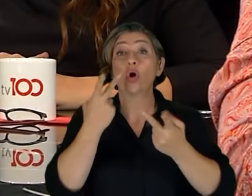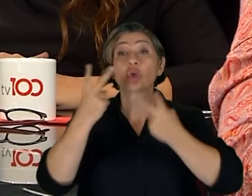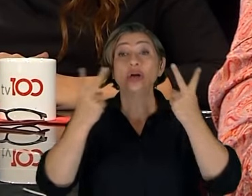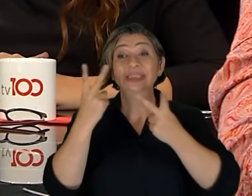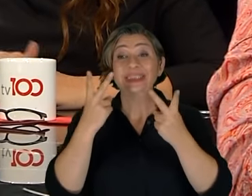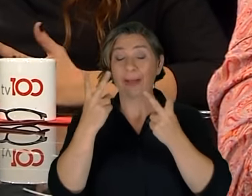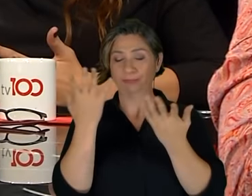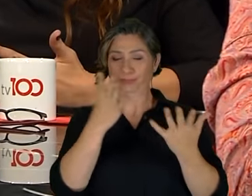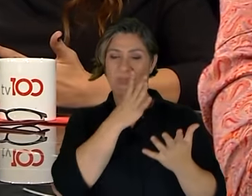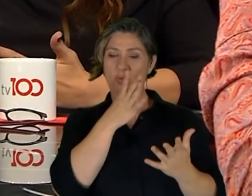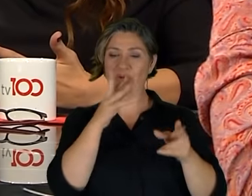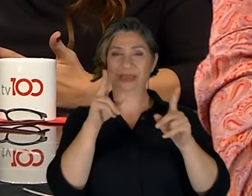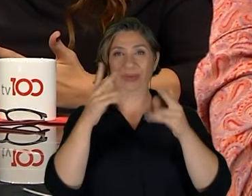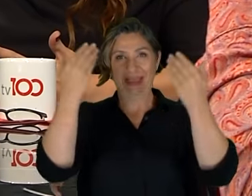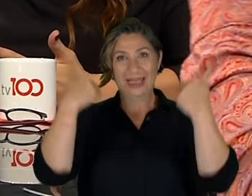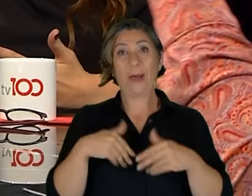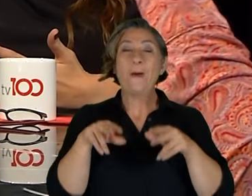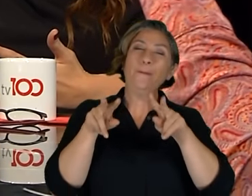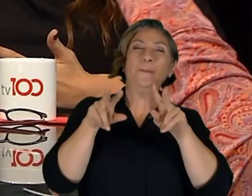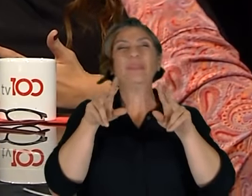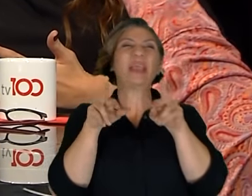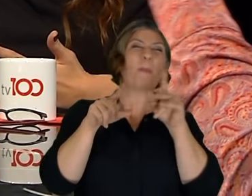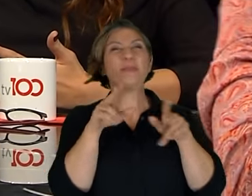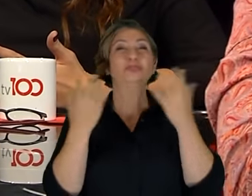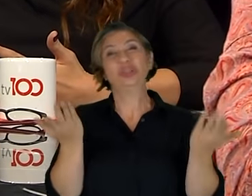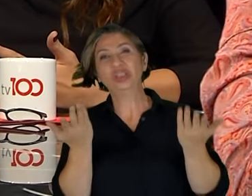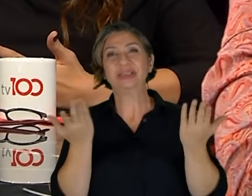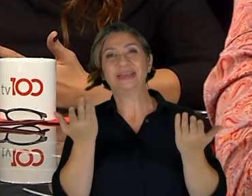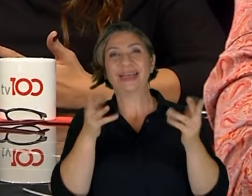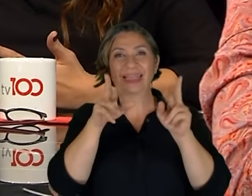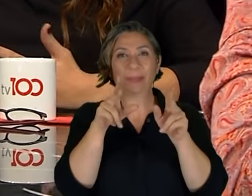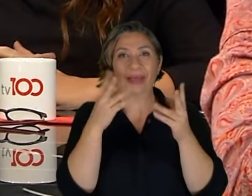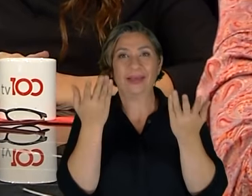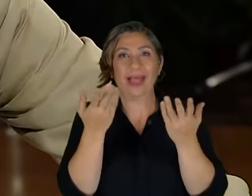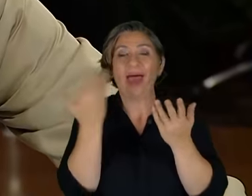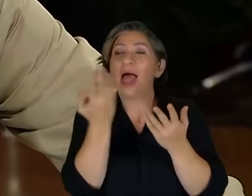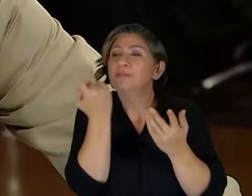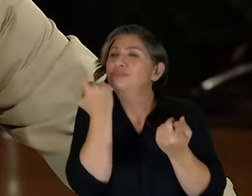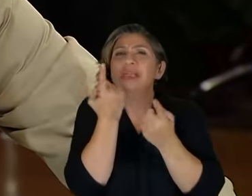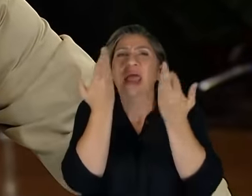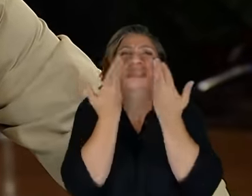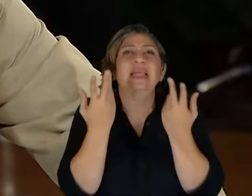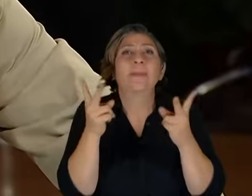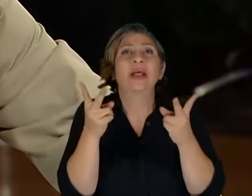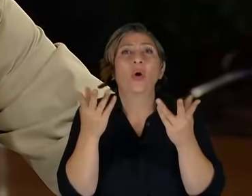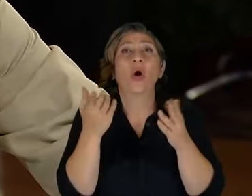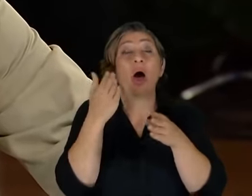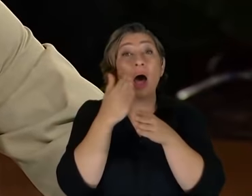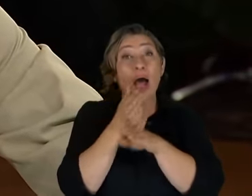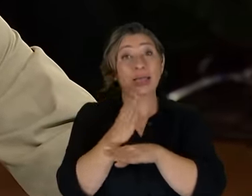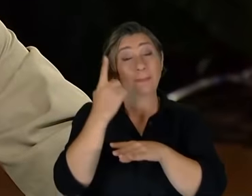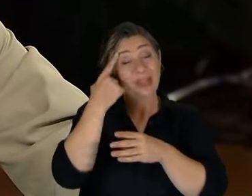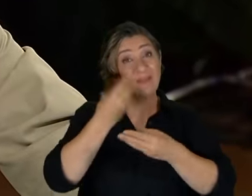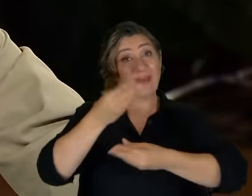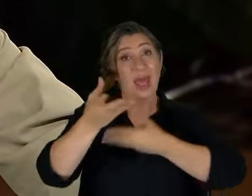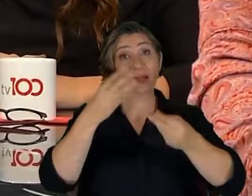enformatif kılıklı. Düşünmüş gibi. Herhangi bir prodüksiyon bile. Herhangi bir şey bile izleniyor. Evet. Hakikaten bilgi